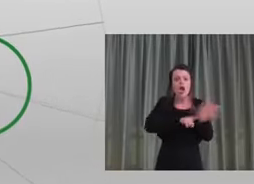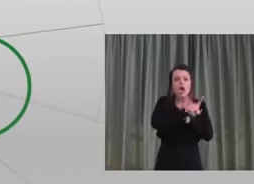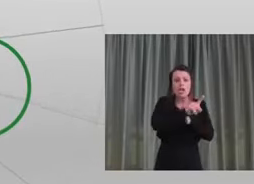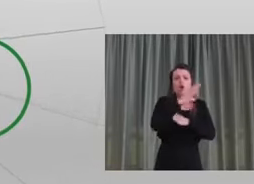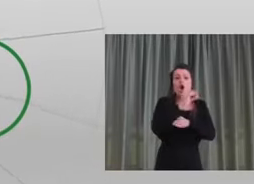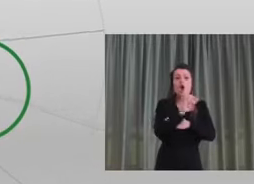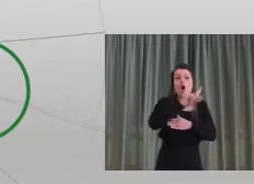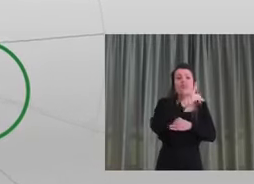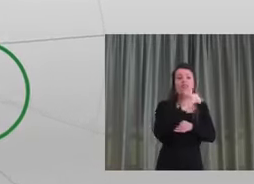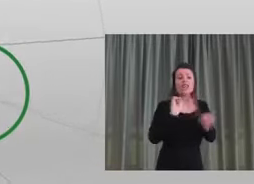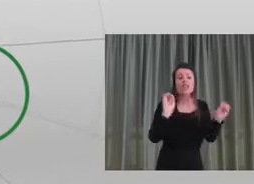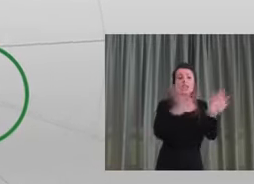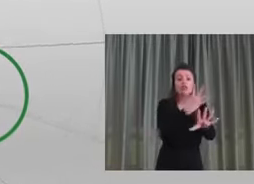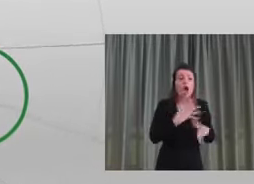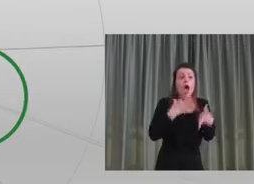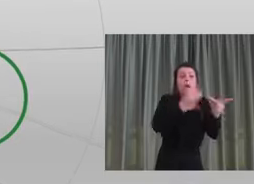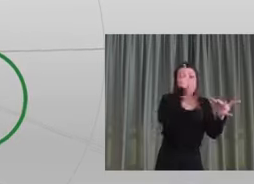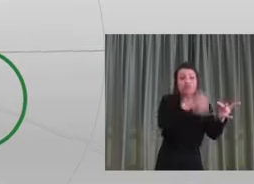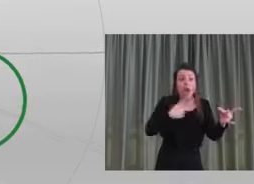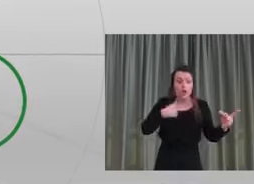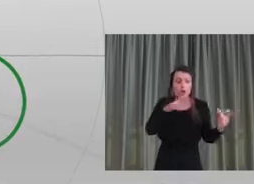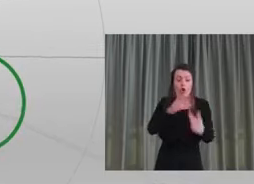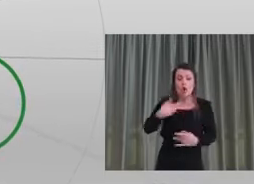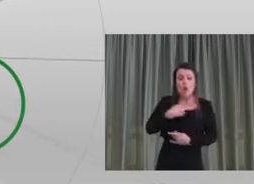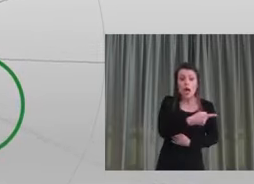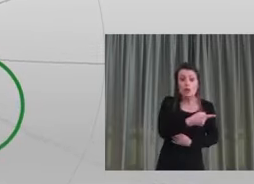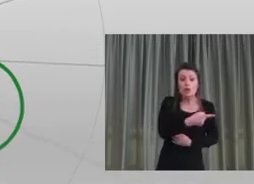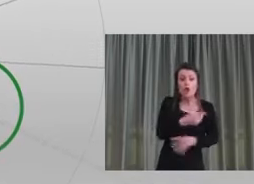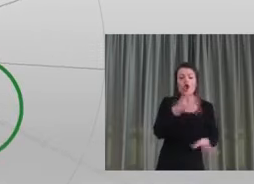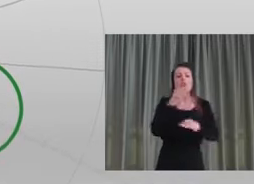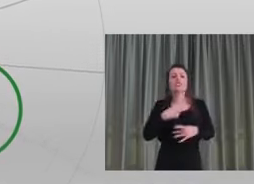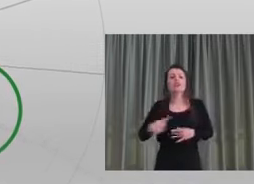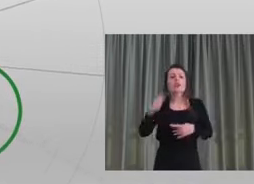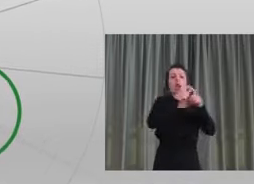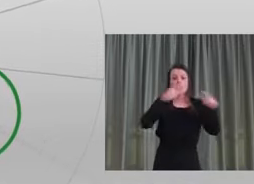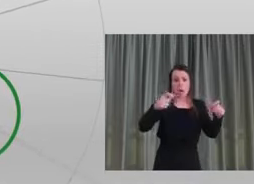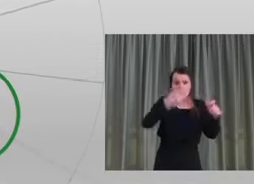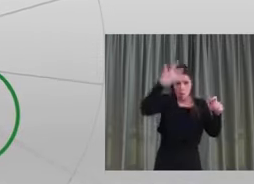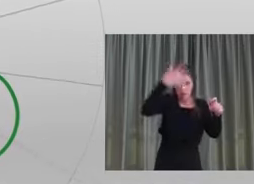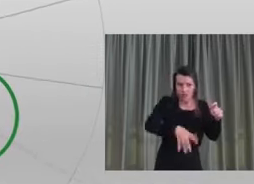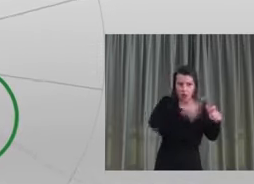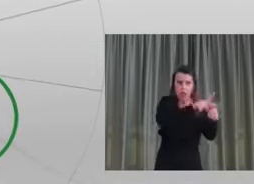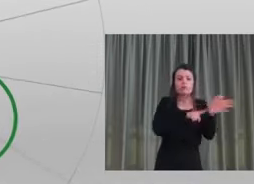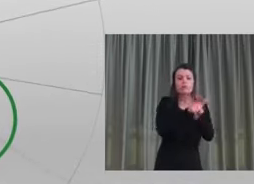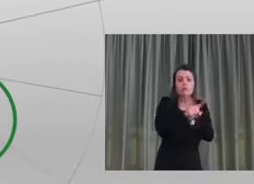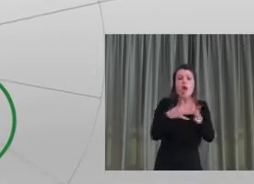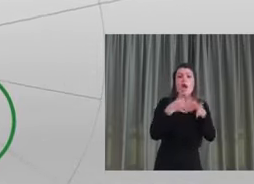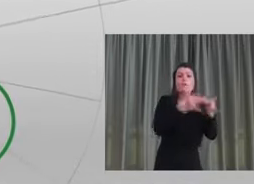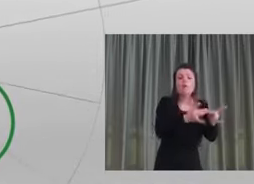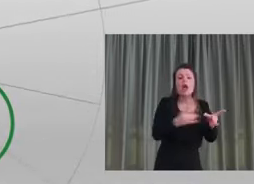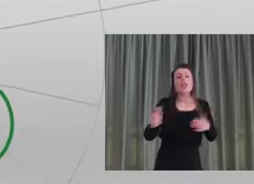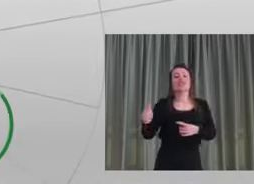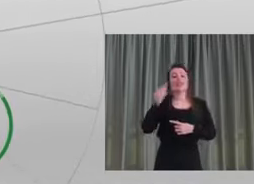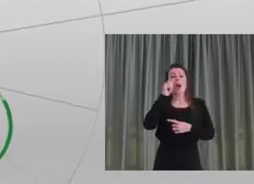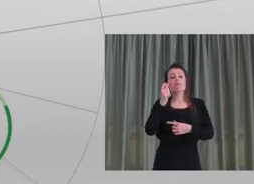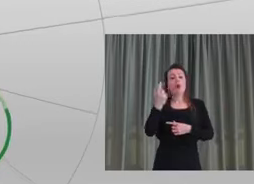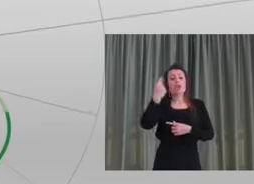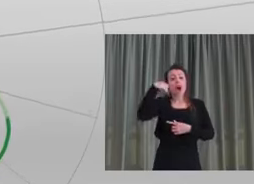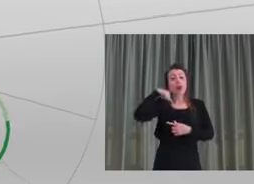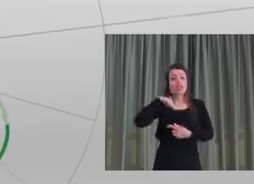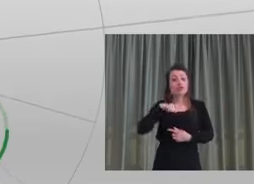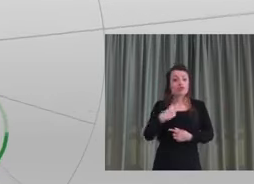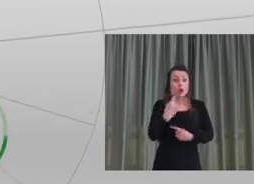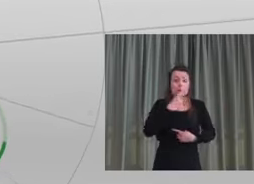19 cioè che hanno fatto il tampone e sono risultate positive tampone faringeo quello ufficiale